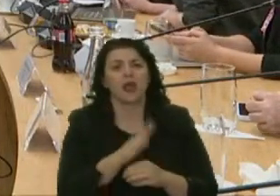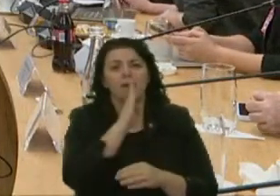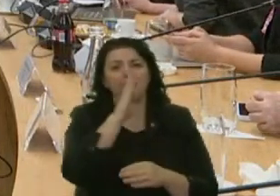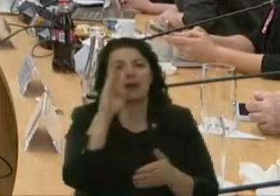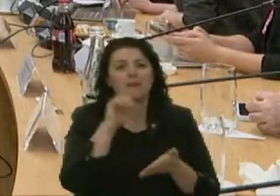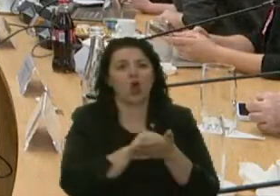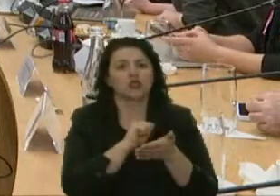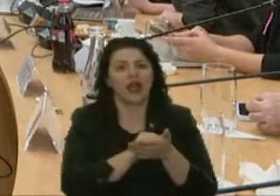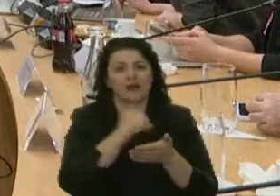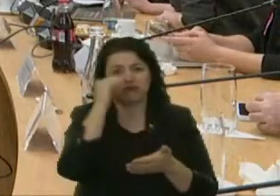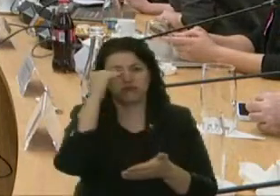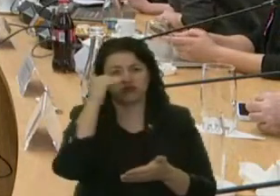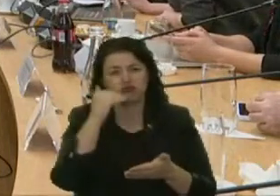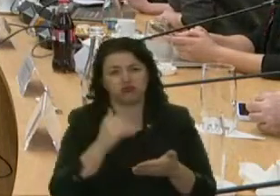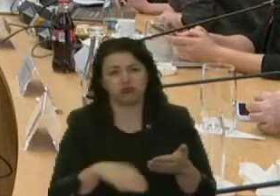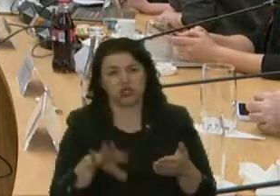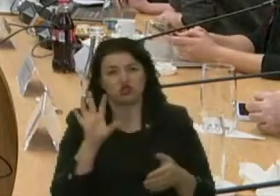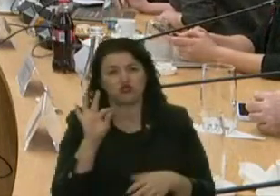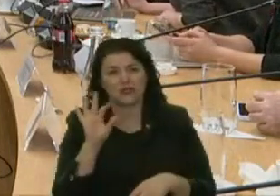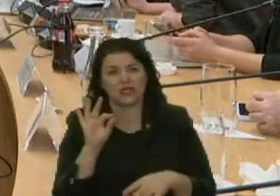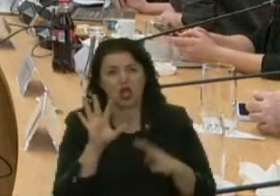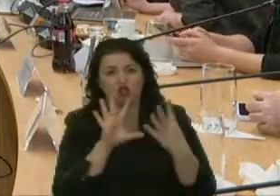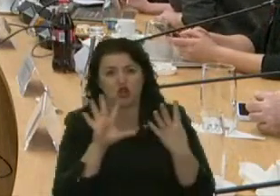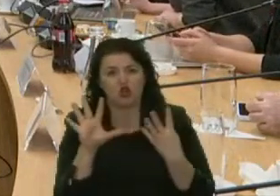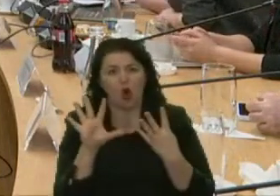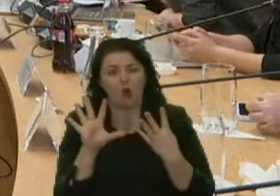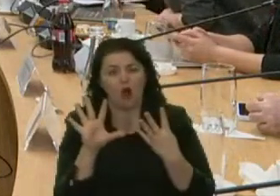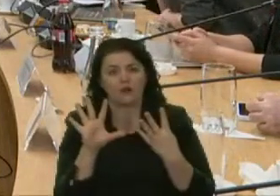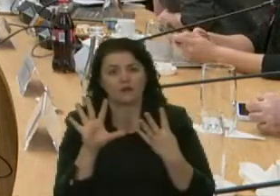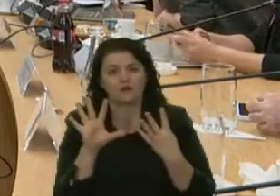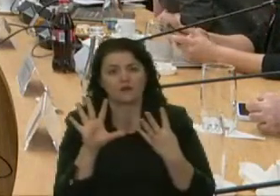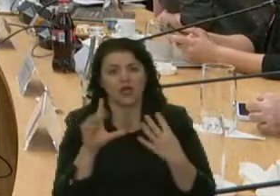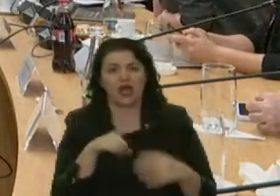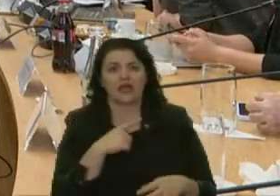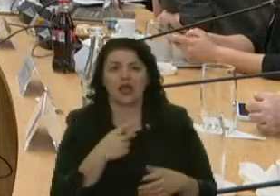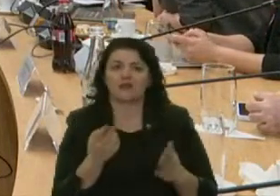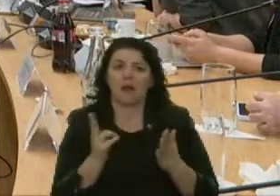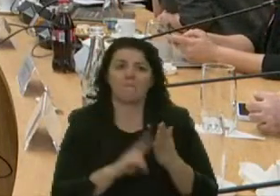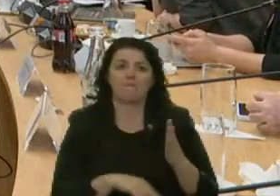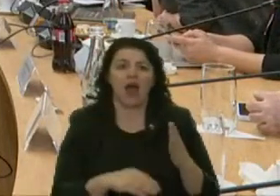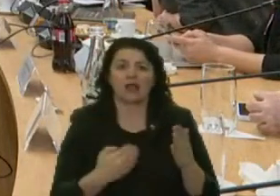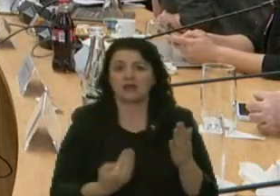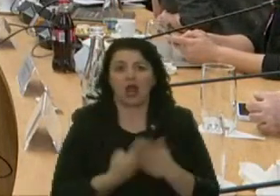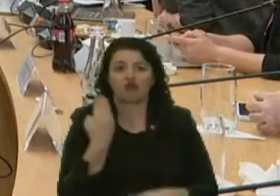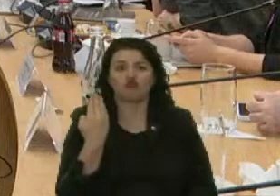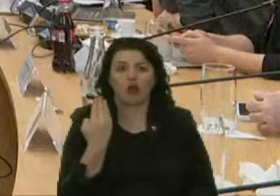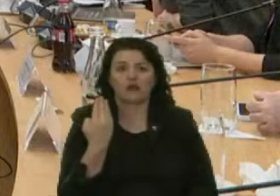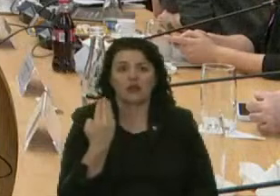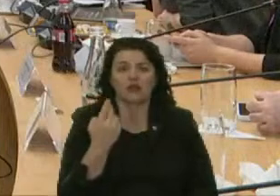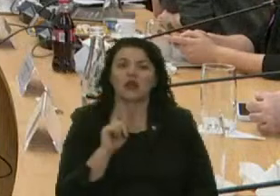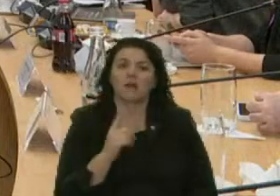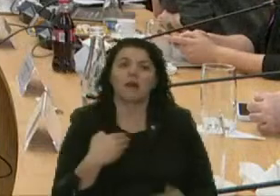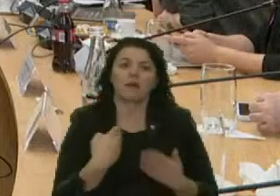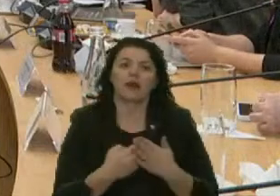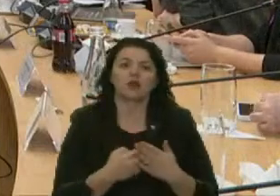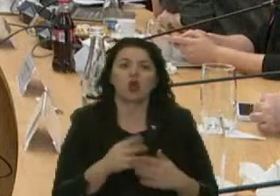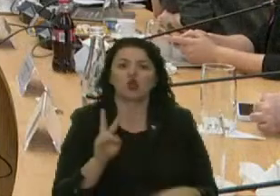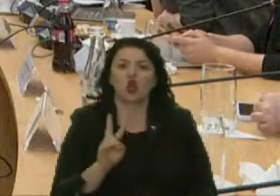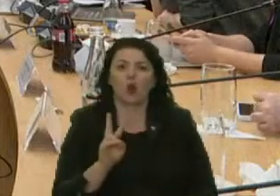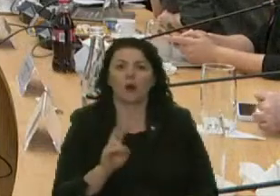departe lista are 59 și este doar cea mai Nici nu știu că e cea mai recentă că cred că încă s au mai depus două de